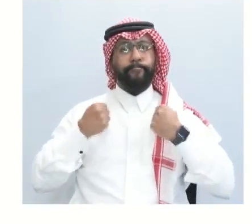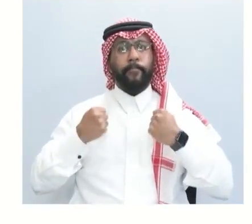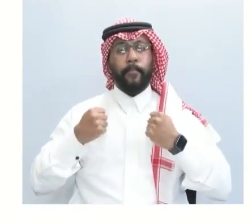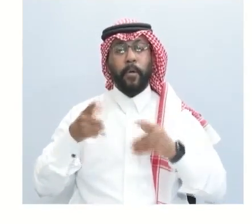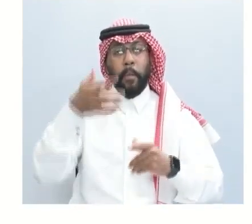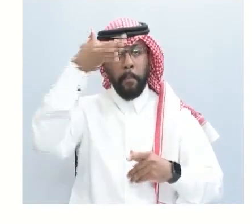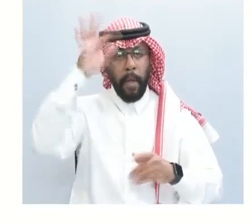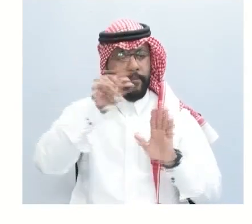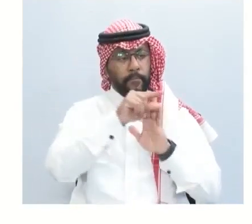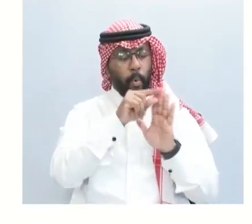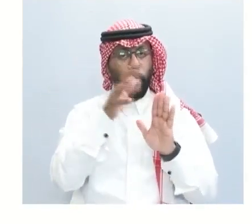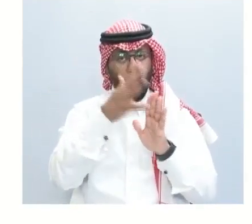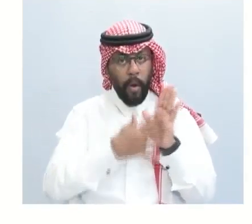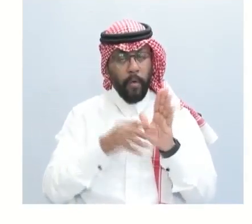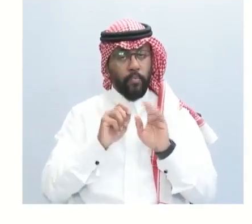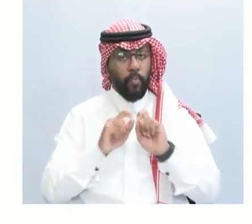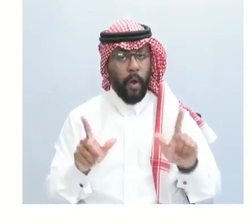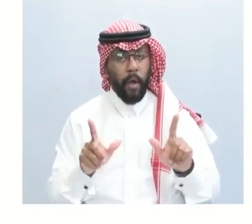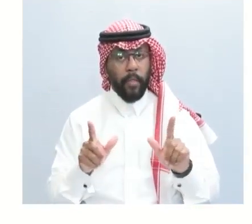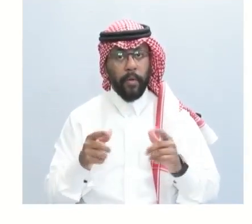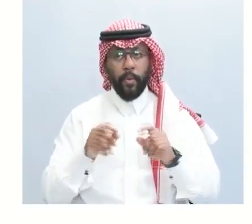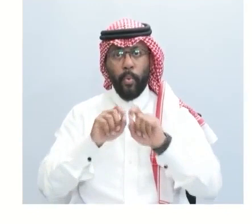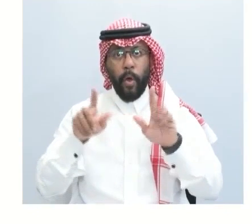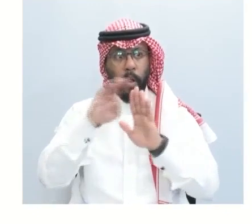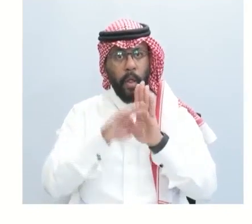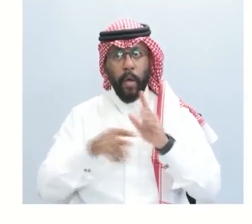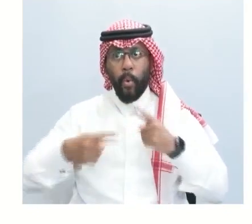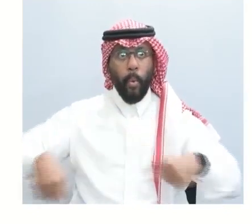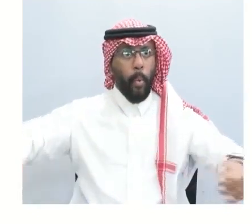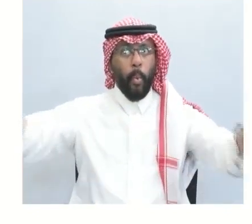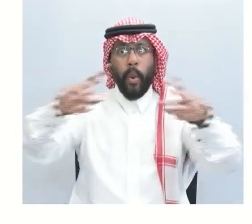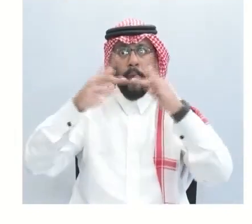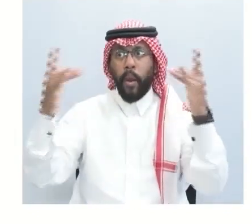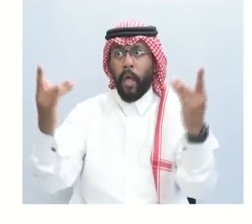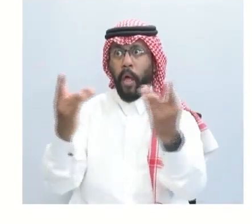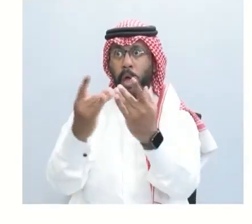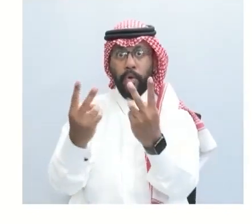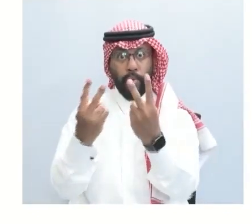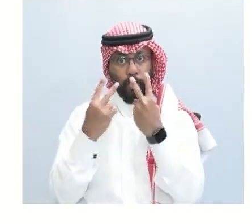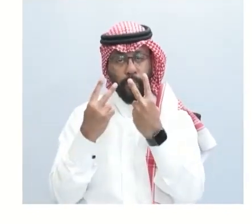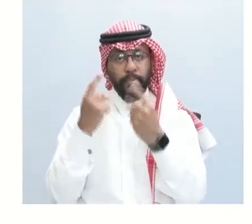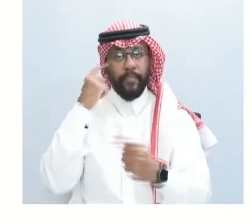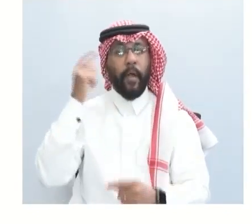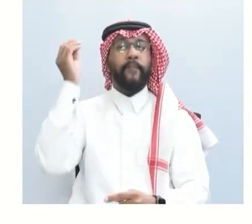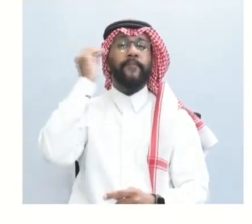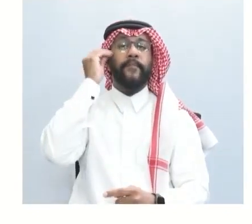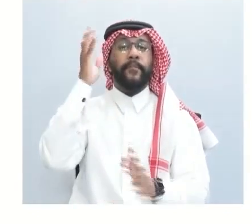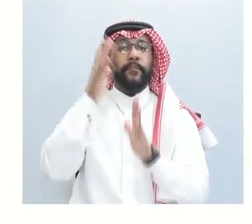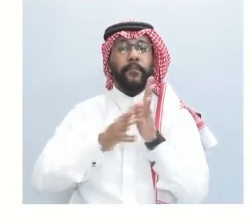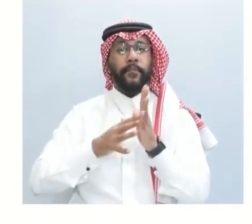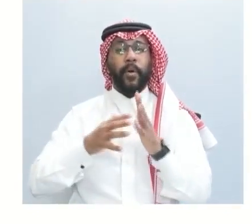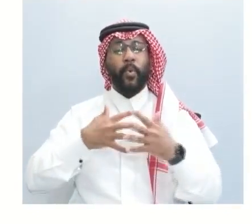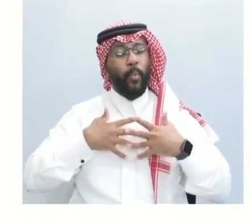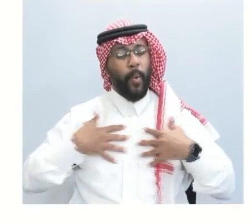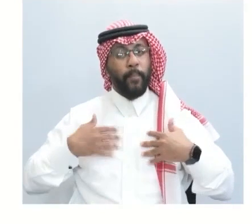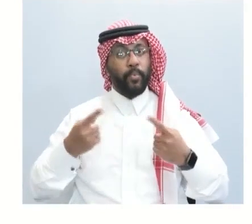لموضوعك وايضا ان تستخدم اساليب عرض تثير الانتباه وتضمن الفهم وايضا تضفي المتعه